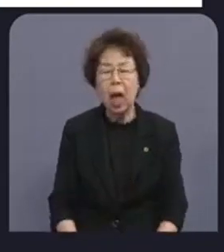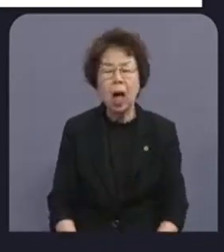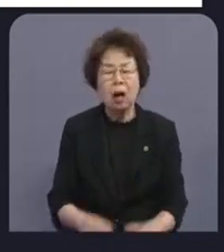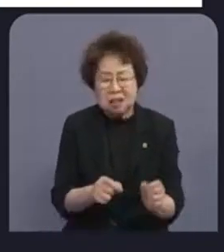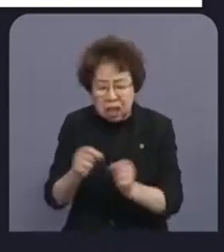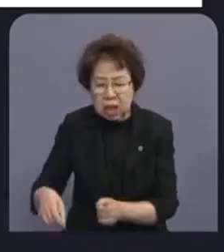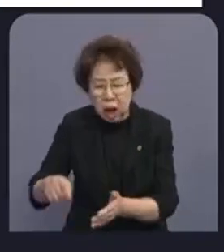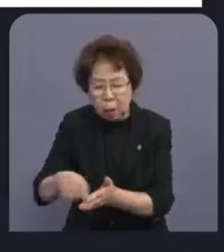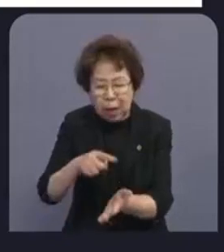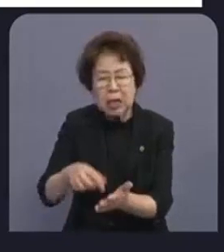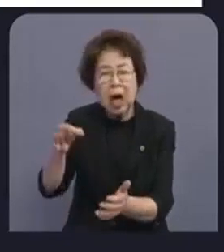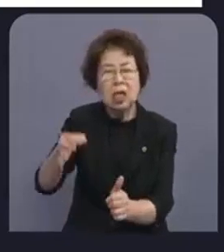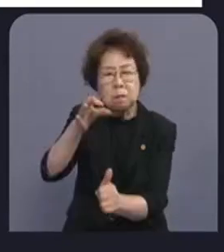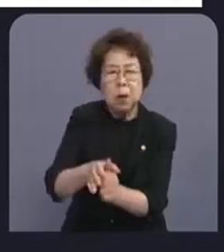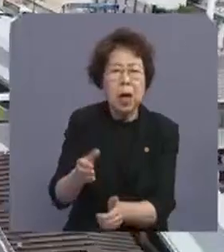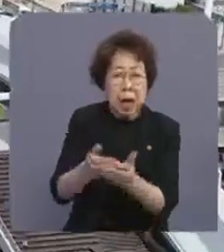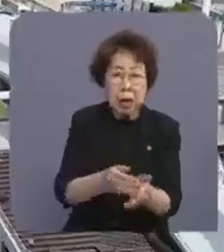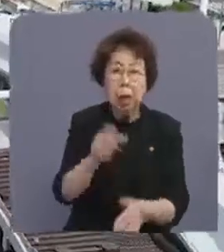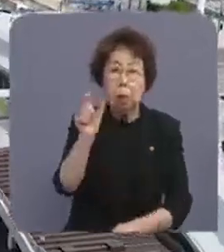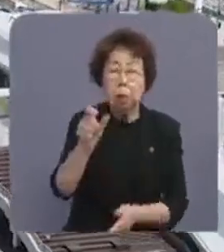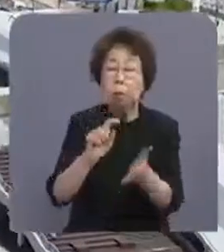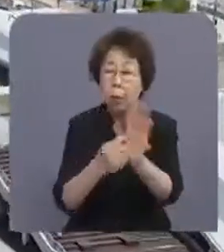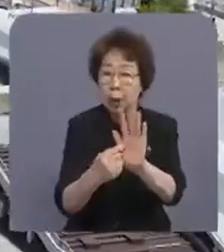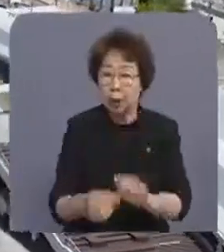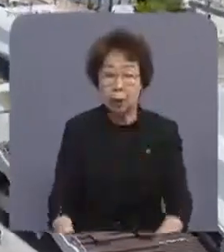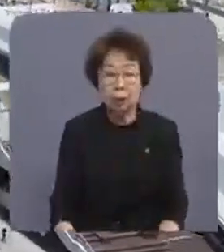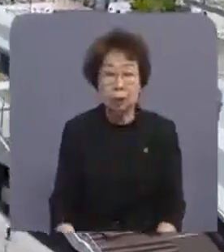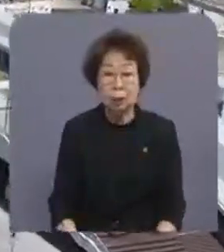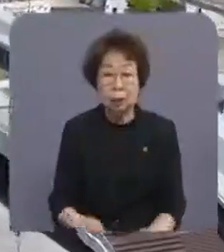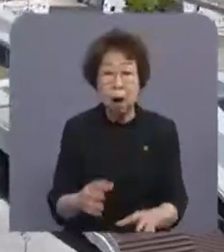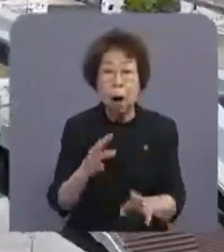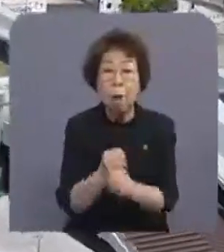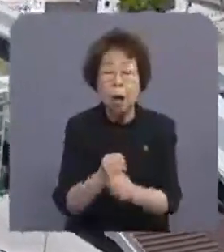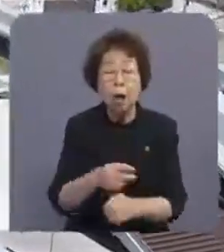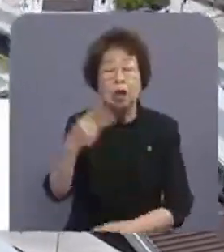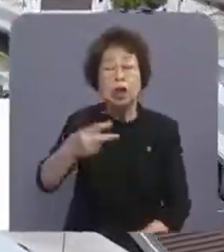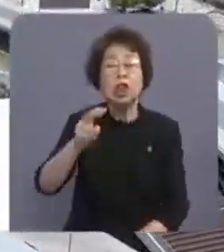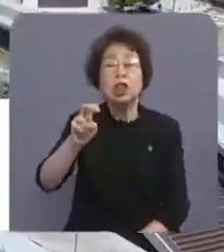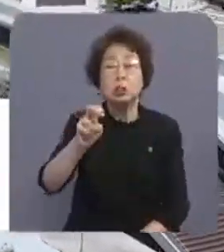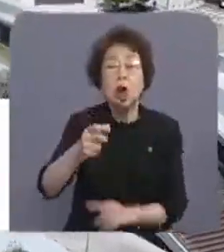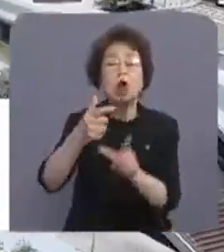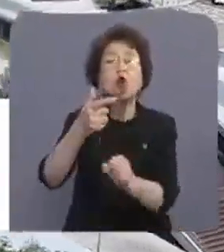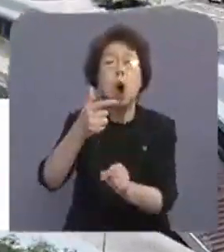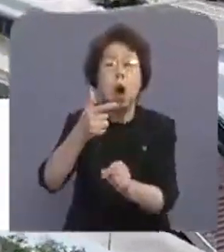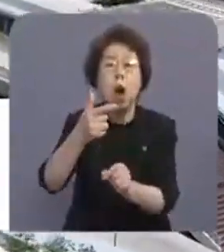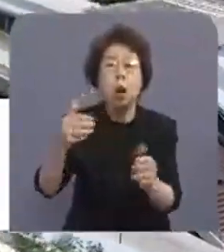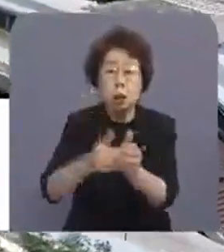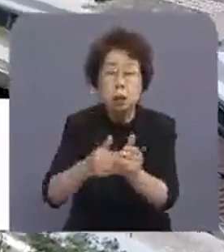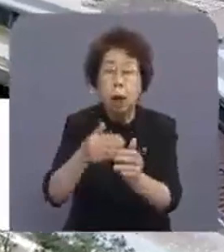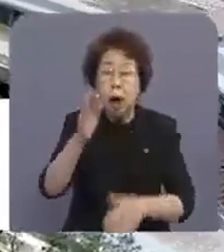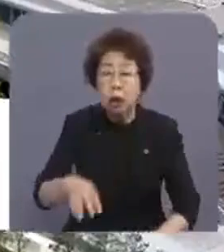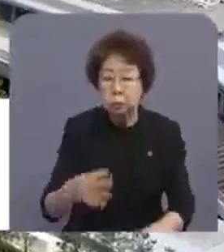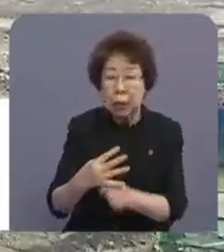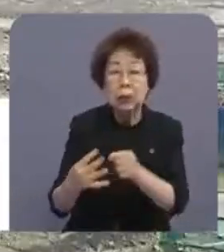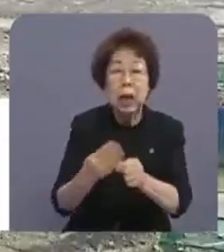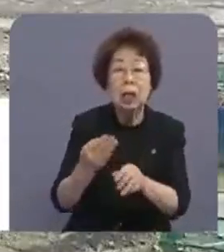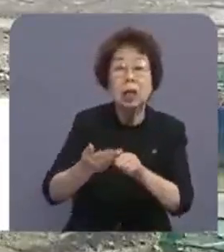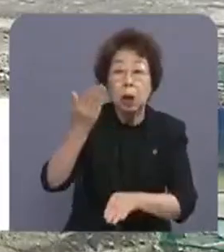배상금을 부과한다고 적시돼 있습니다. 공사기한 만료일은 2020년 6월. 하지만 4년